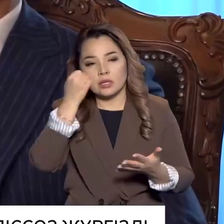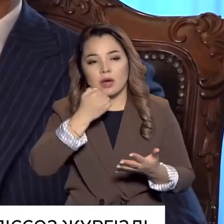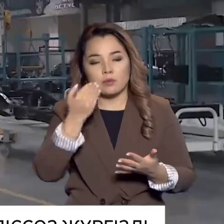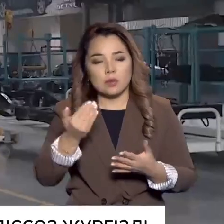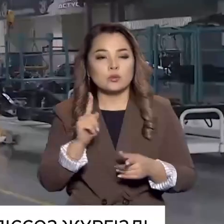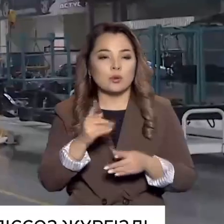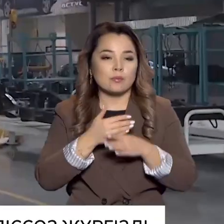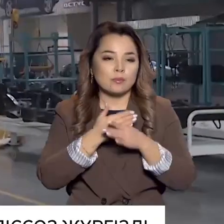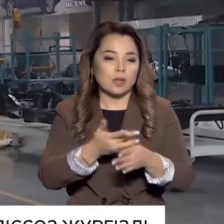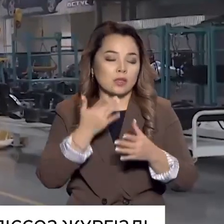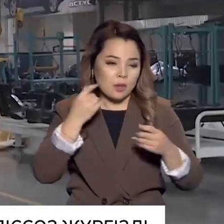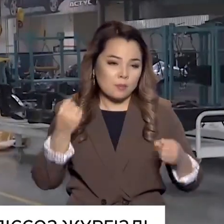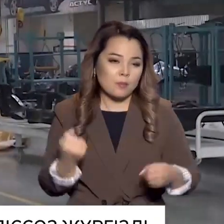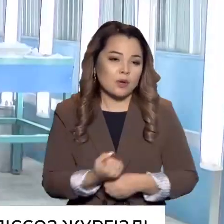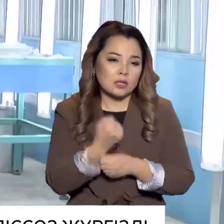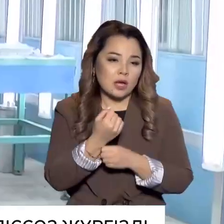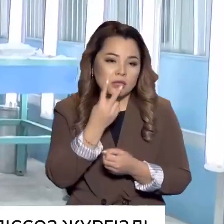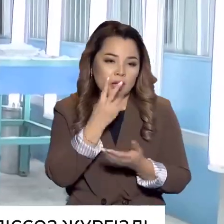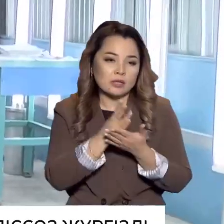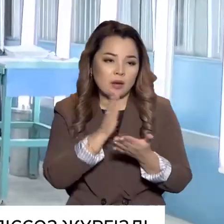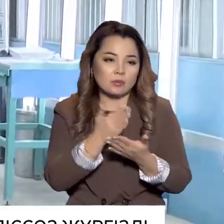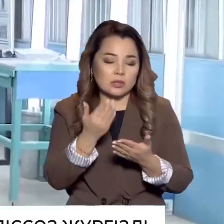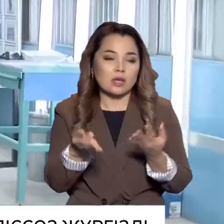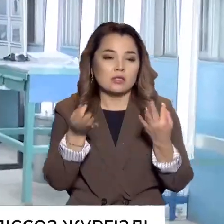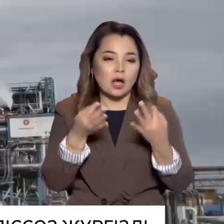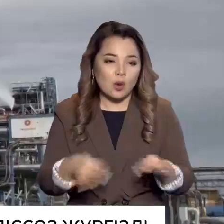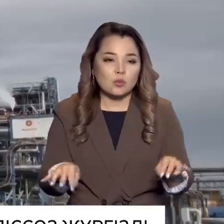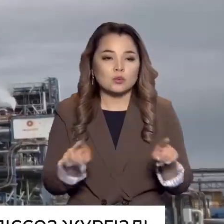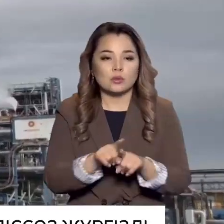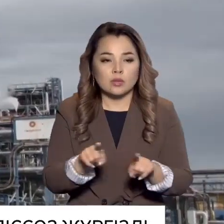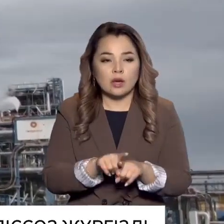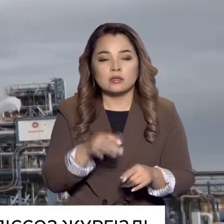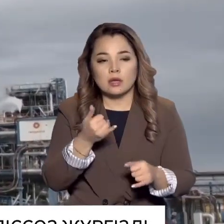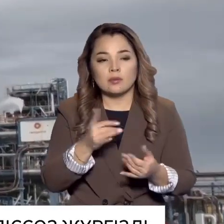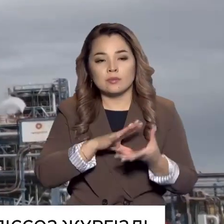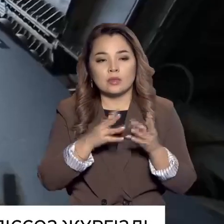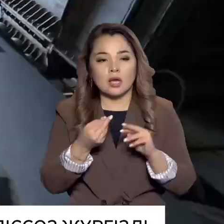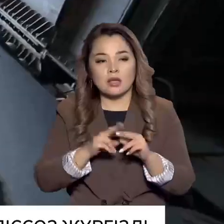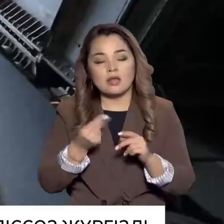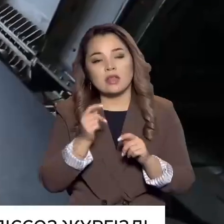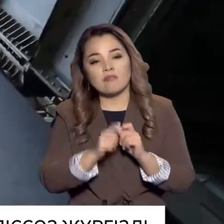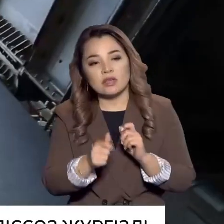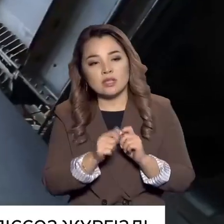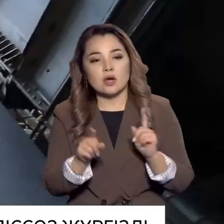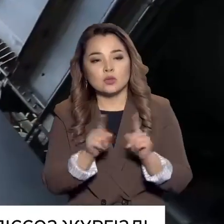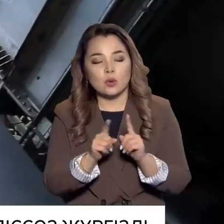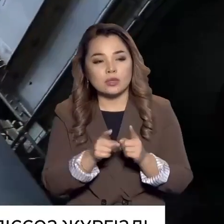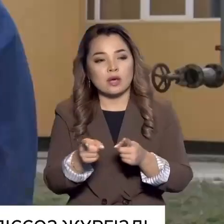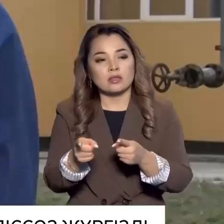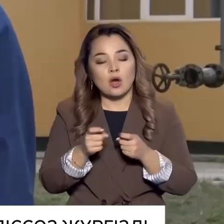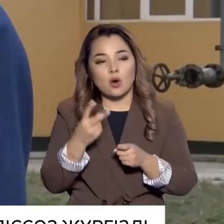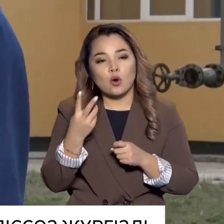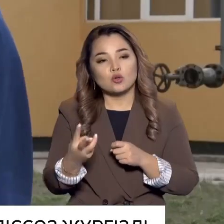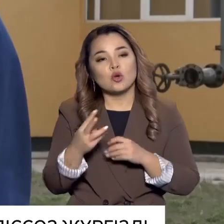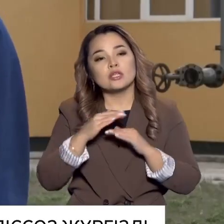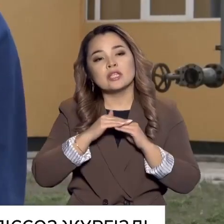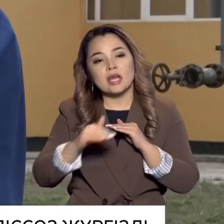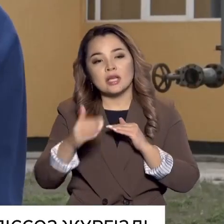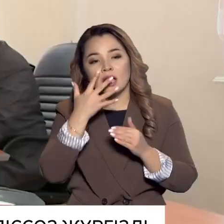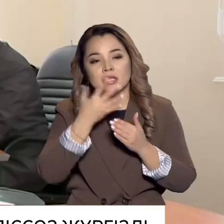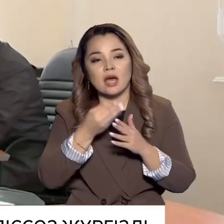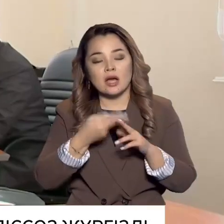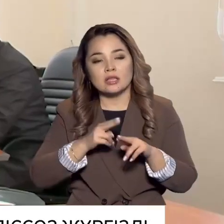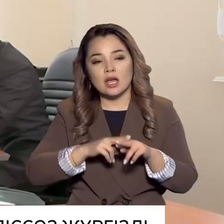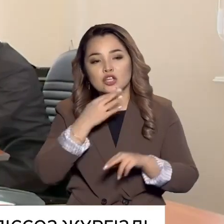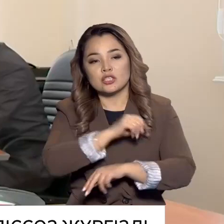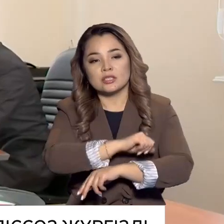шексіз. Тәуелсіздіктің алғашқы жылдарынан бастау алған келелестер қазір шыңдалды. Инвестицияларды тартудың үш деңгейлі жүйесі құрылды.